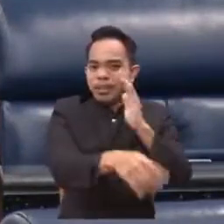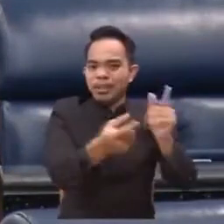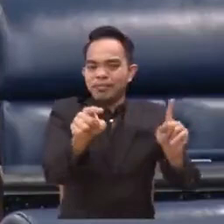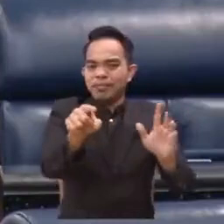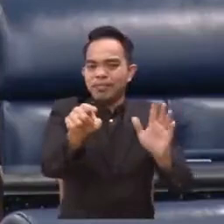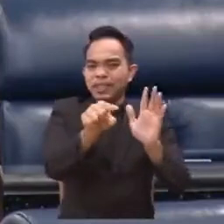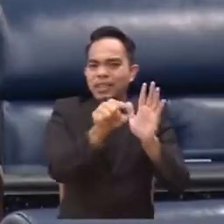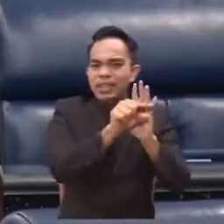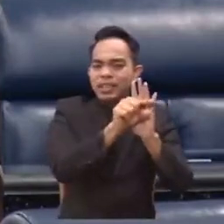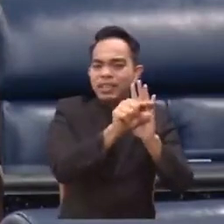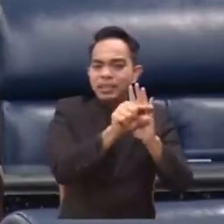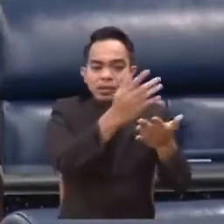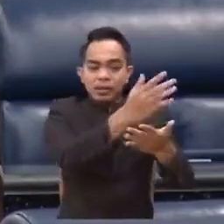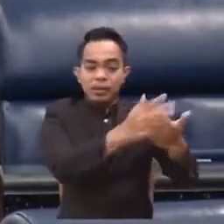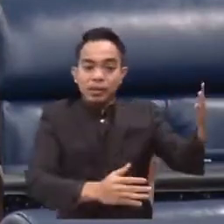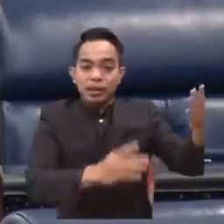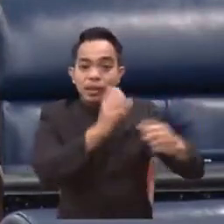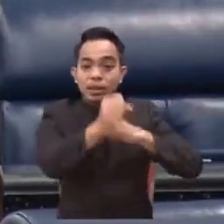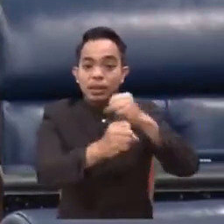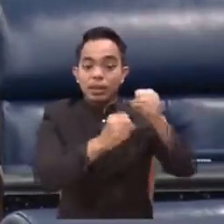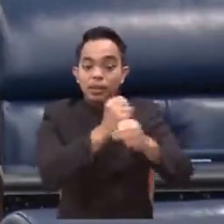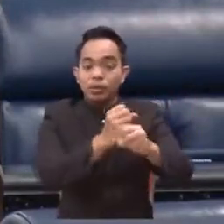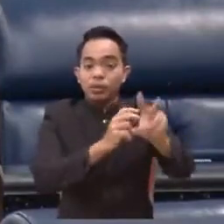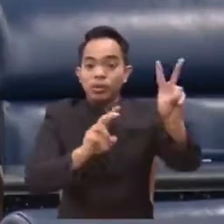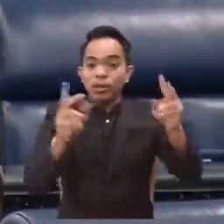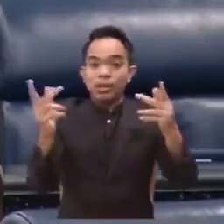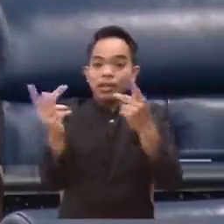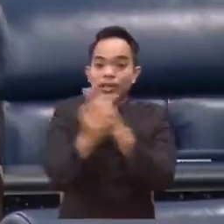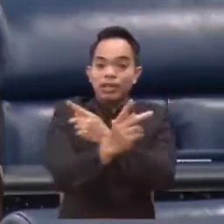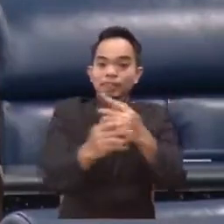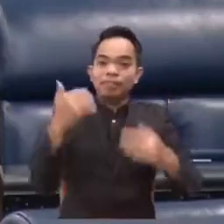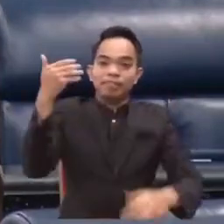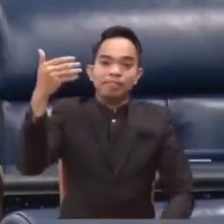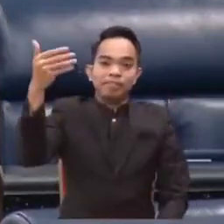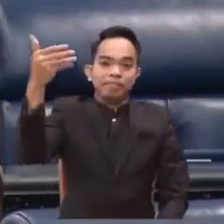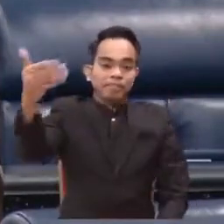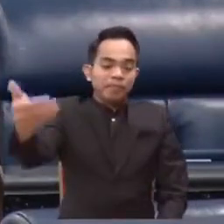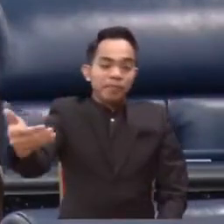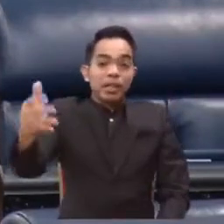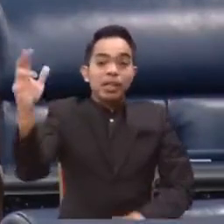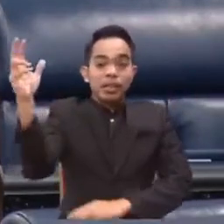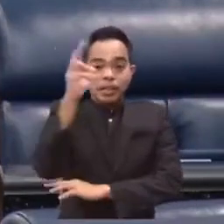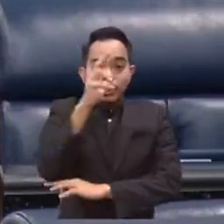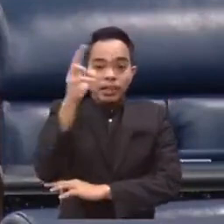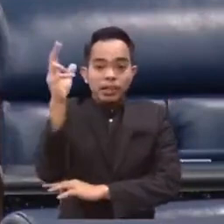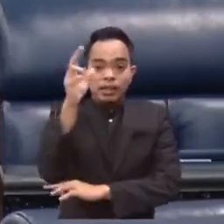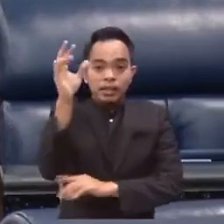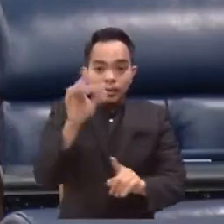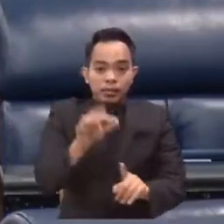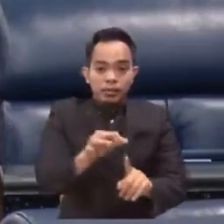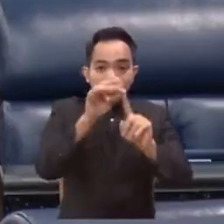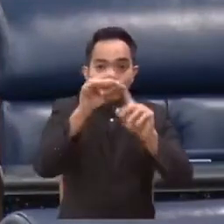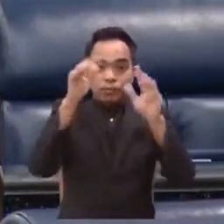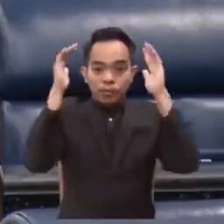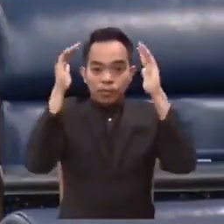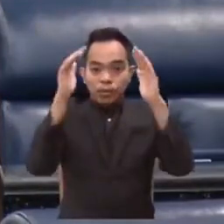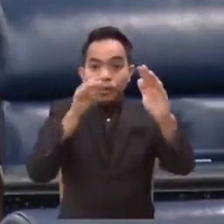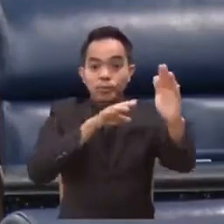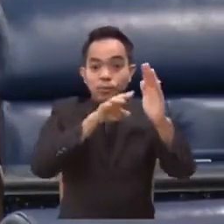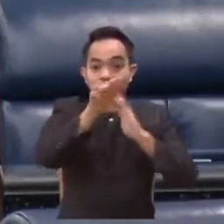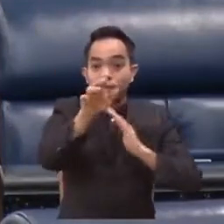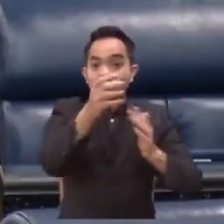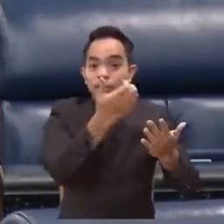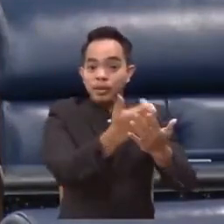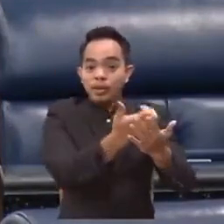suku tahunan sebanyak dua kali berturut-turut kerajaan akan terus mengutamakan pertumbuhan ekonomi negara